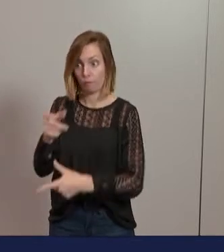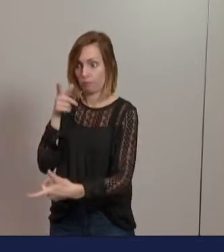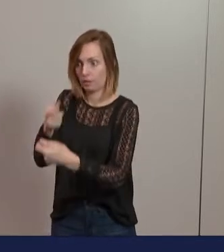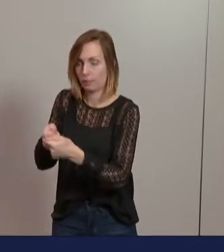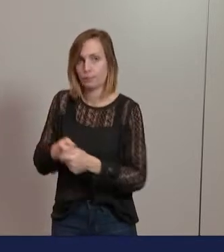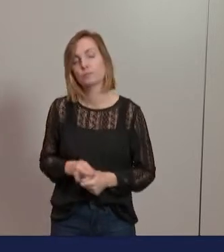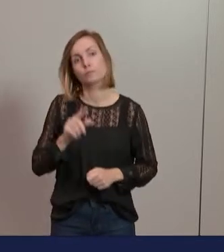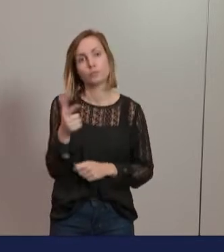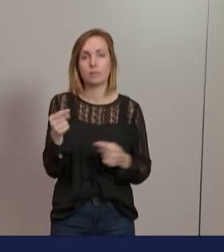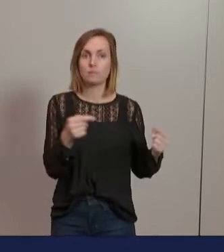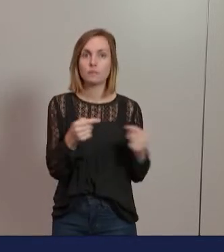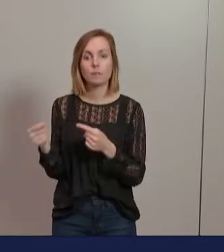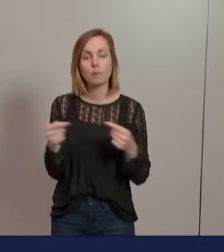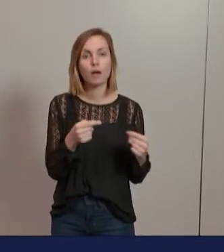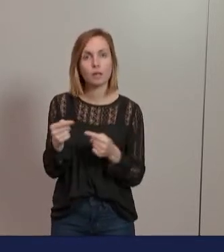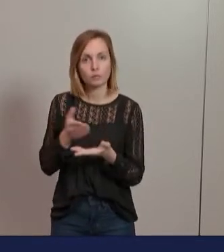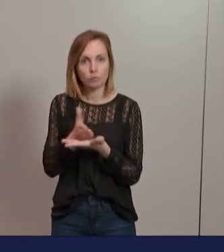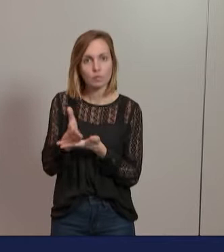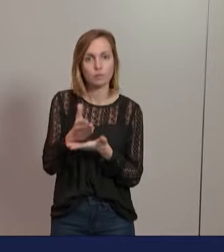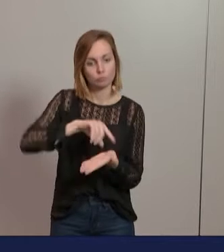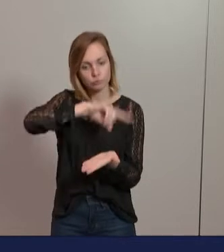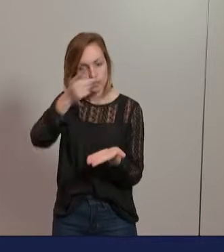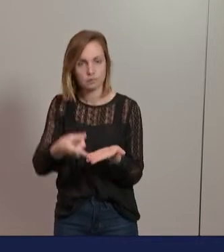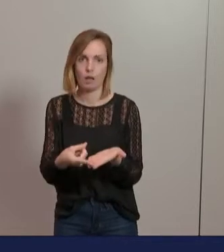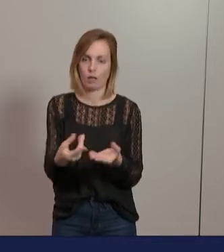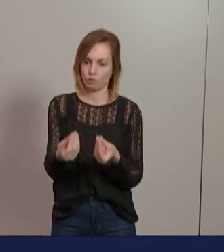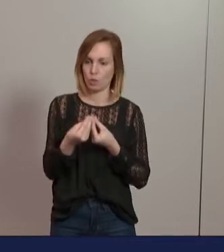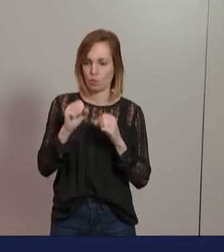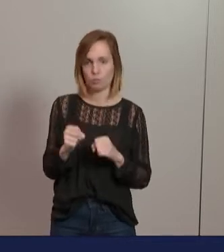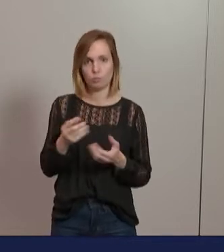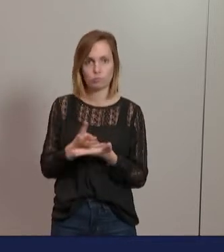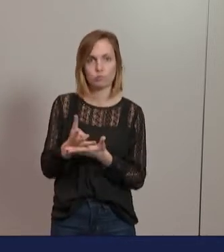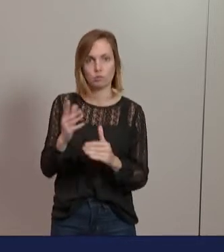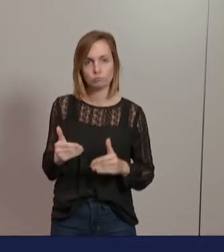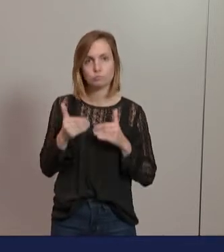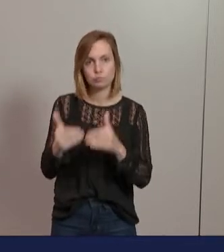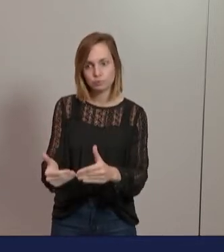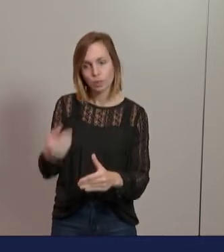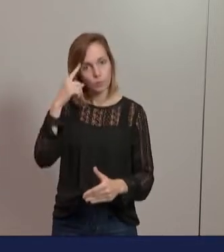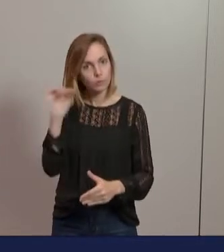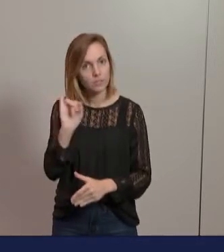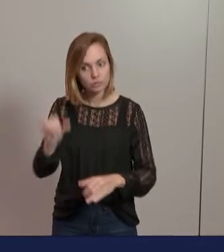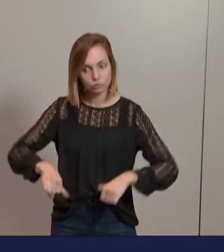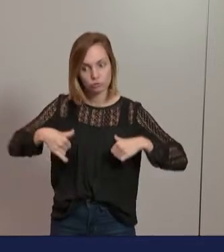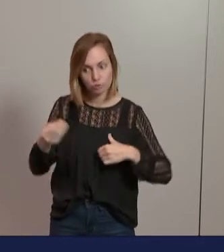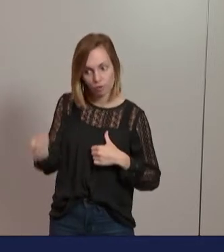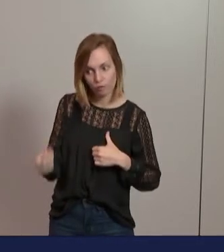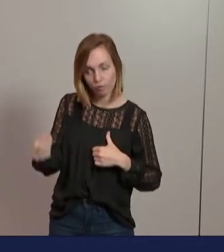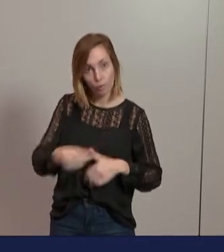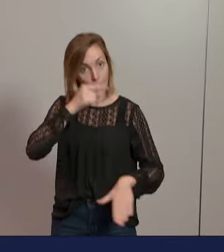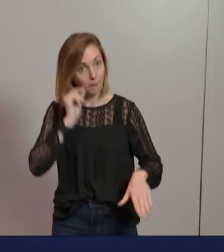second débat d'orientation budgétaire nous permet pour autant d'avancer sur notre projet en direction des enfants et des jeunes, mais aussi des